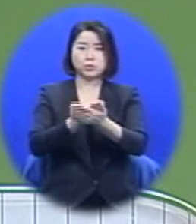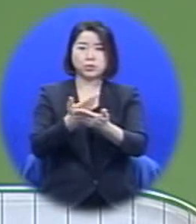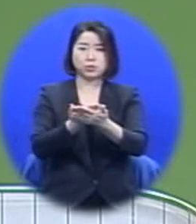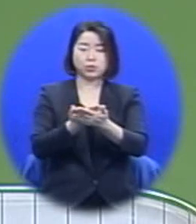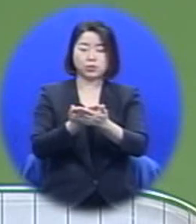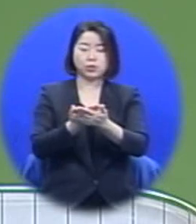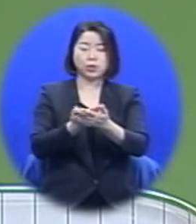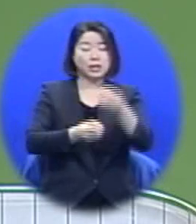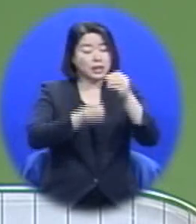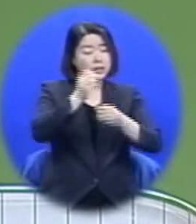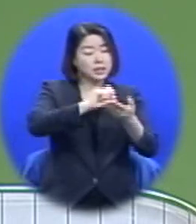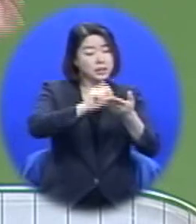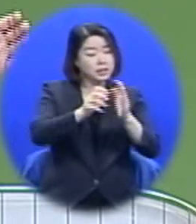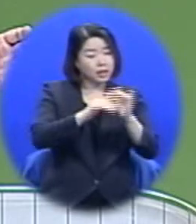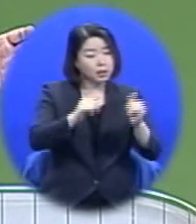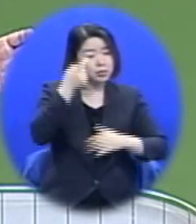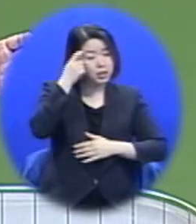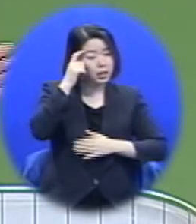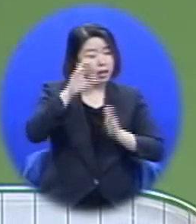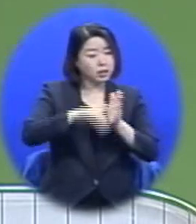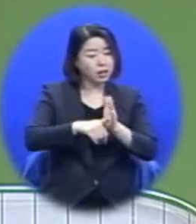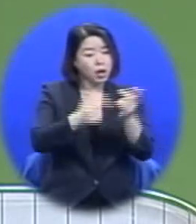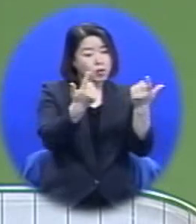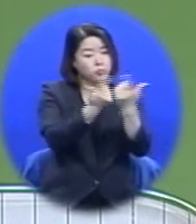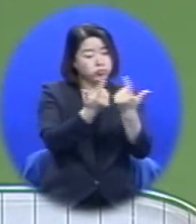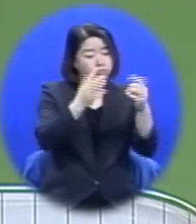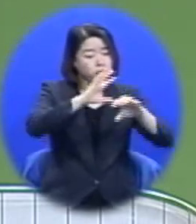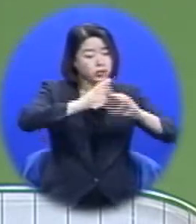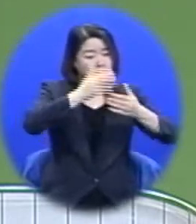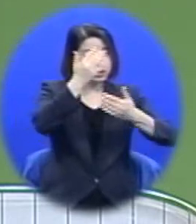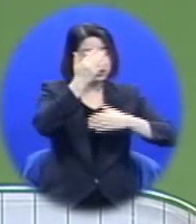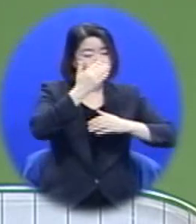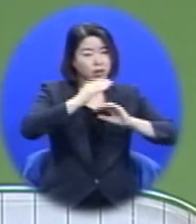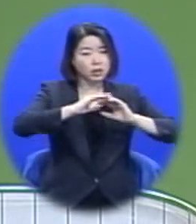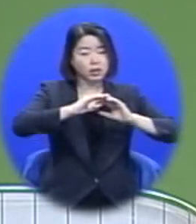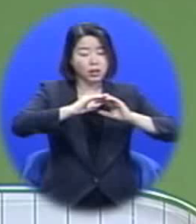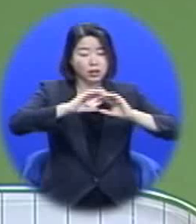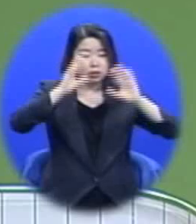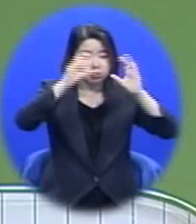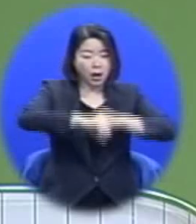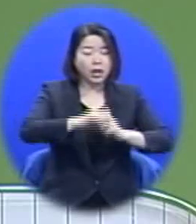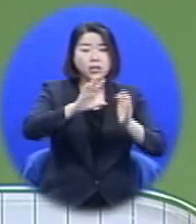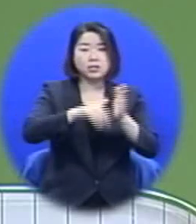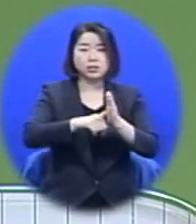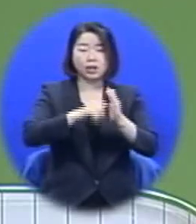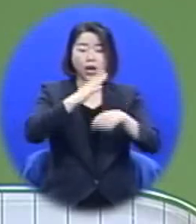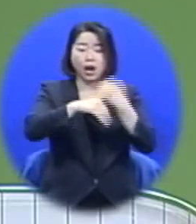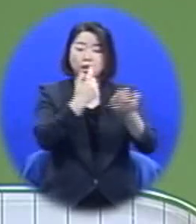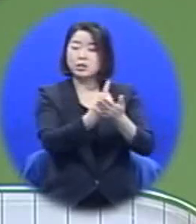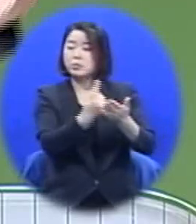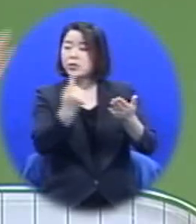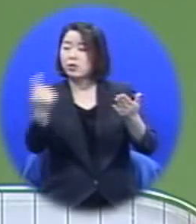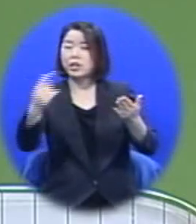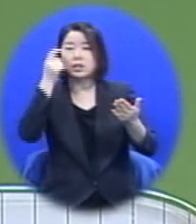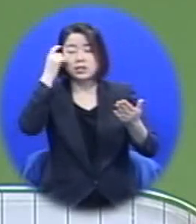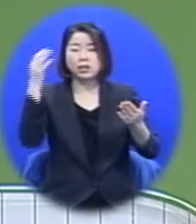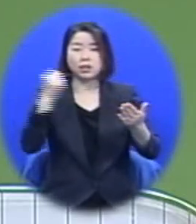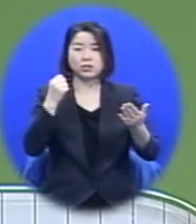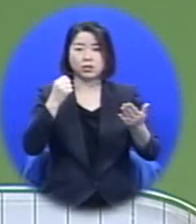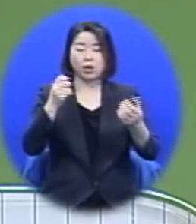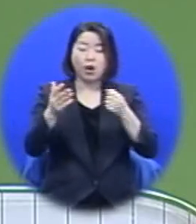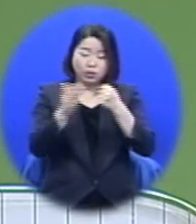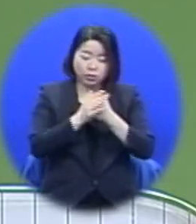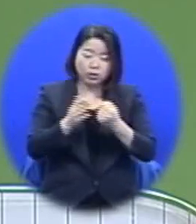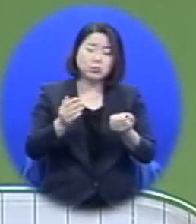생각하기를 북이스라엘의 망했을 때 하나님이 이스라엘을 떠나셨다 고 생각이 들었던 겁니다 떤 아셨습니까 이런 일이